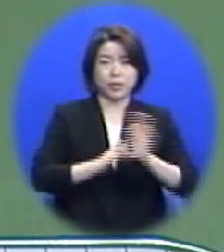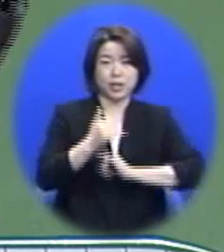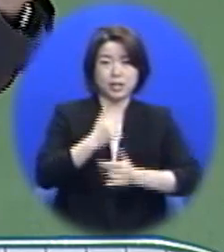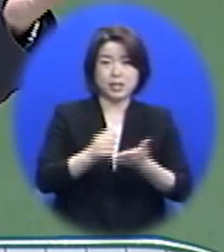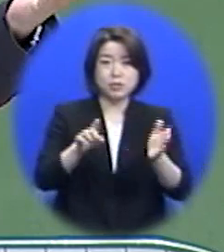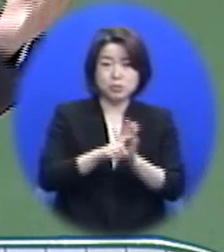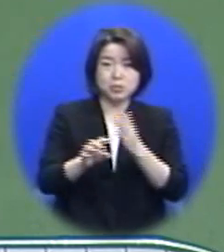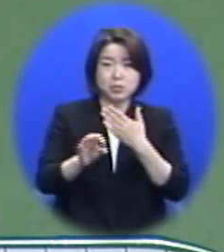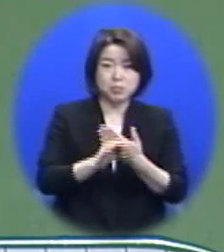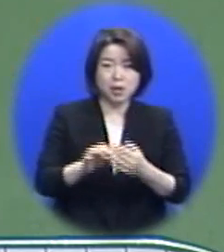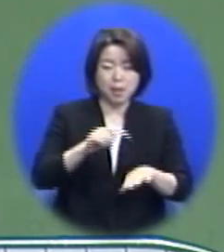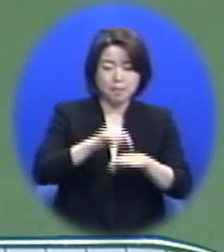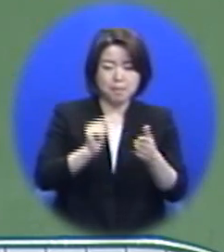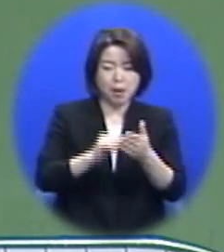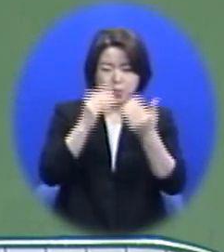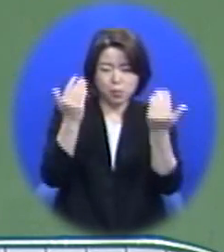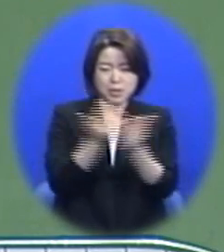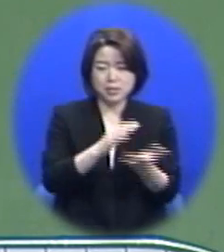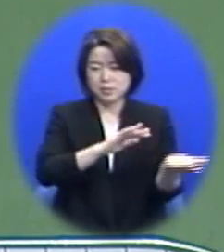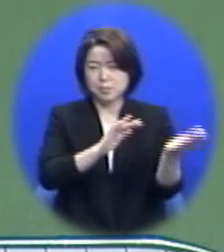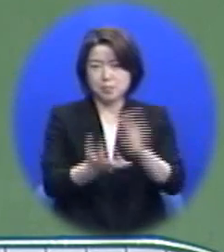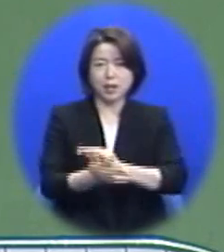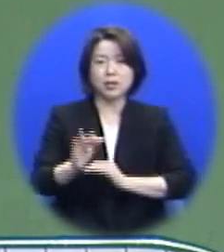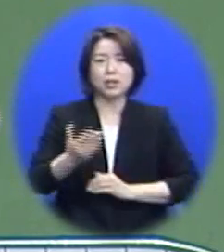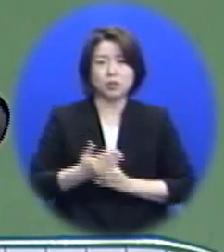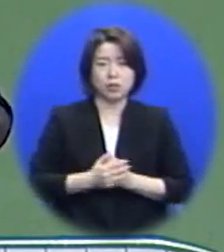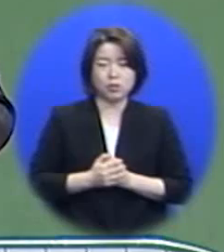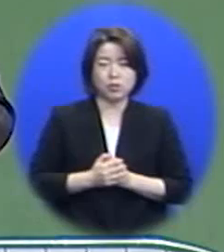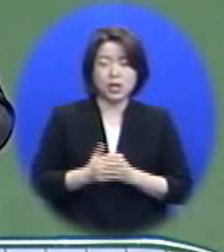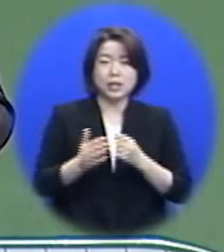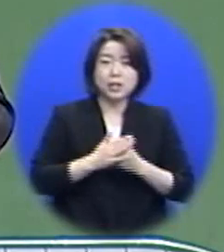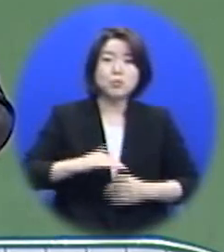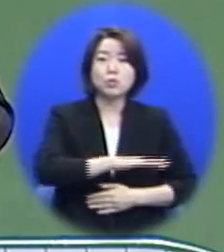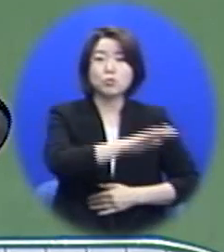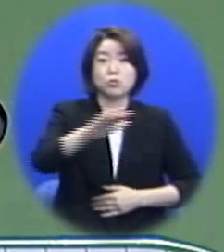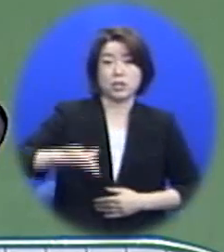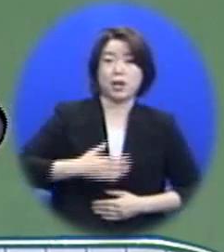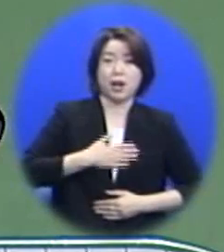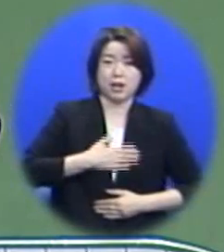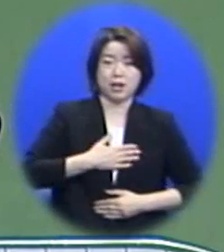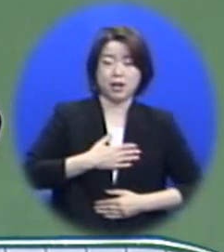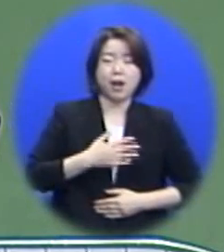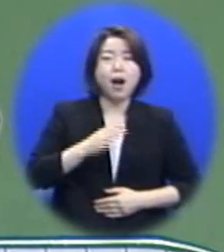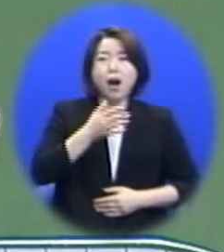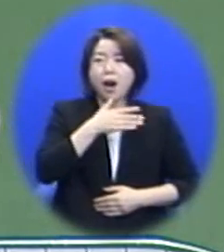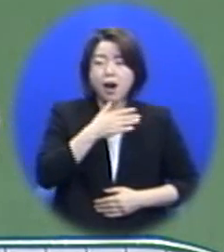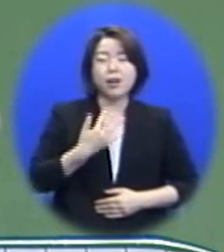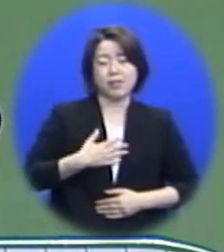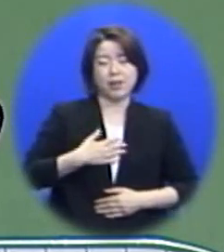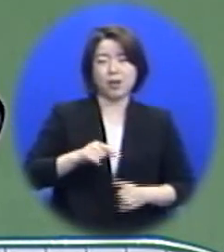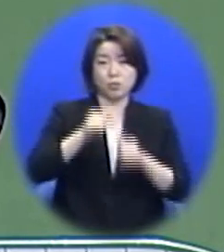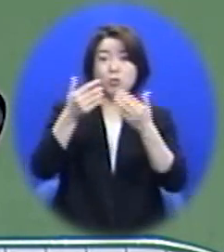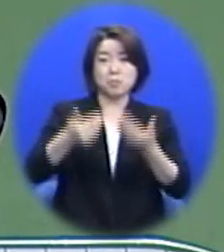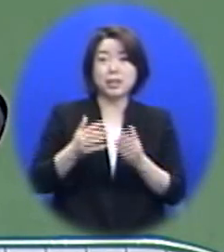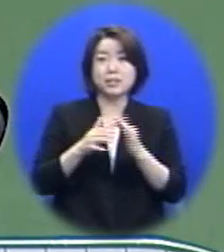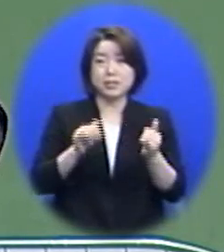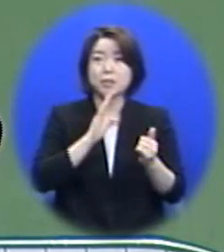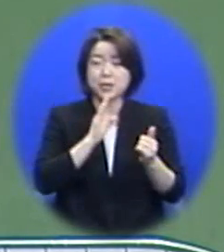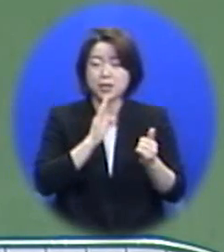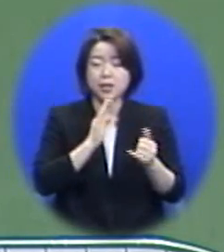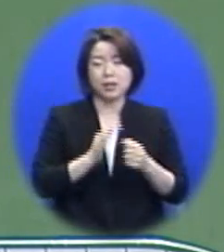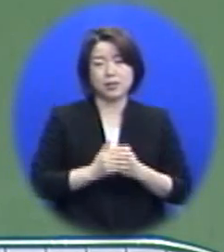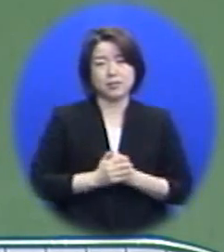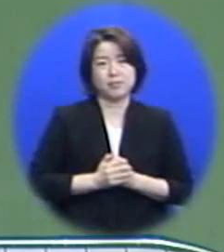마음이 완전히 뒤집어집니다 그래서 우리가 알아요 아 내가 구원 받았구나